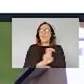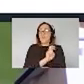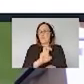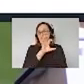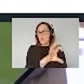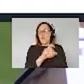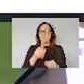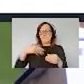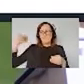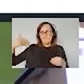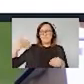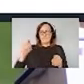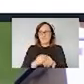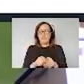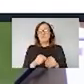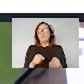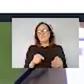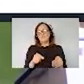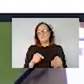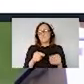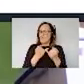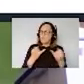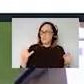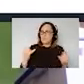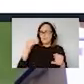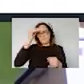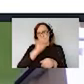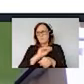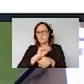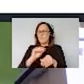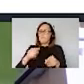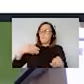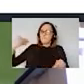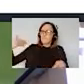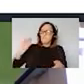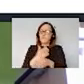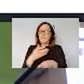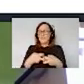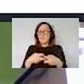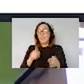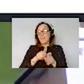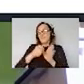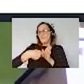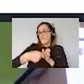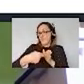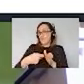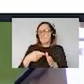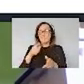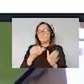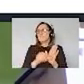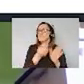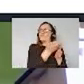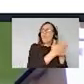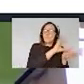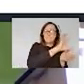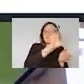i medialnie, zajmuję się różnego rodzaju właśnie edukacją medialną, ale też edukacją filmową. I to nie jedyna moja działka, ale